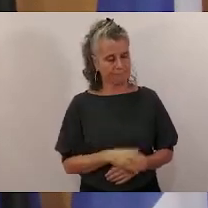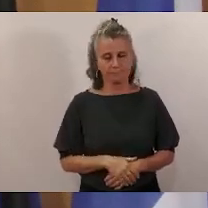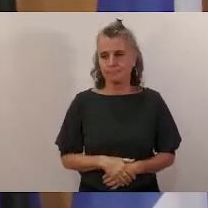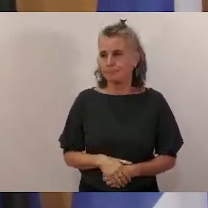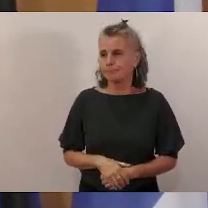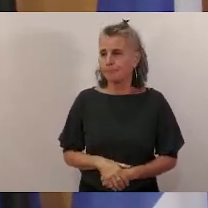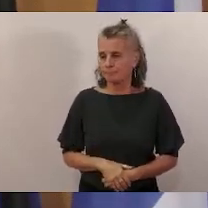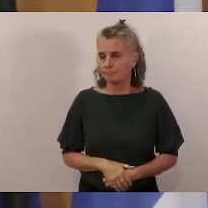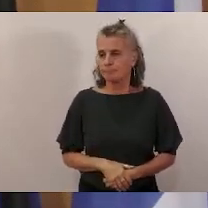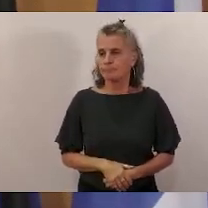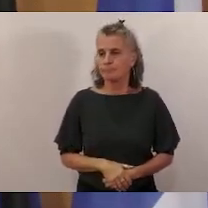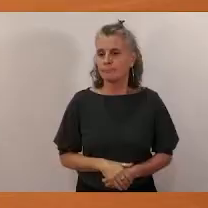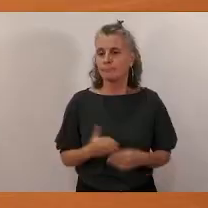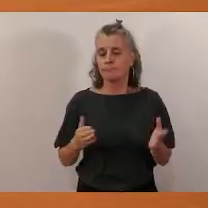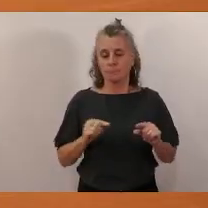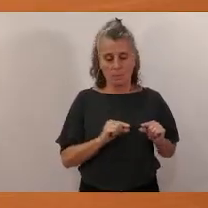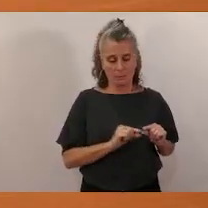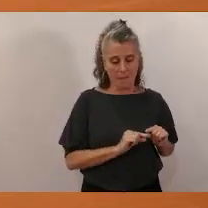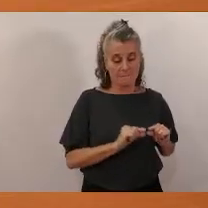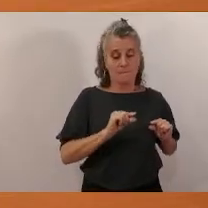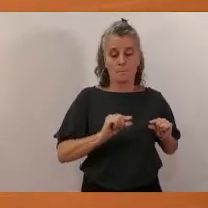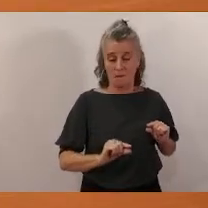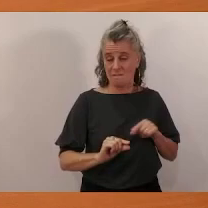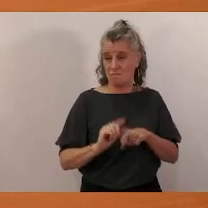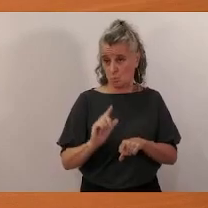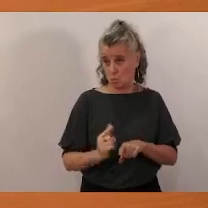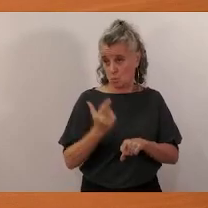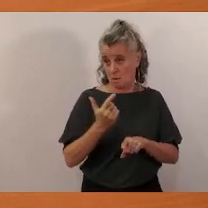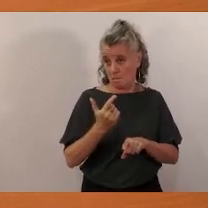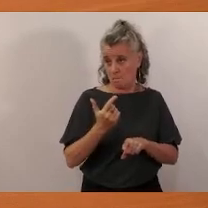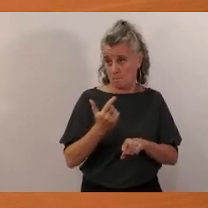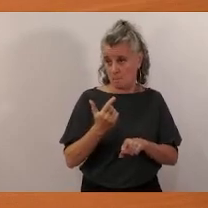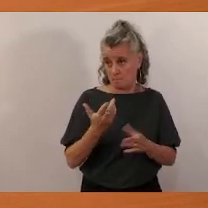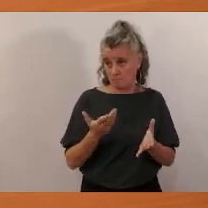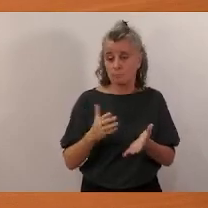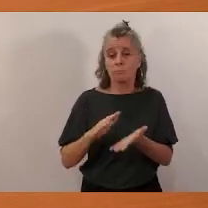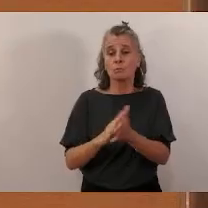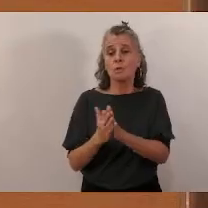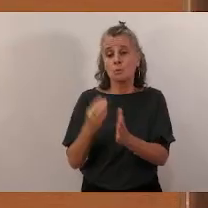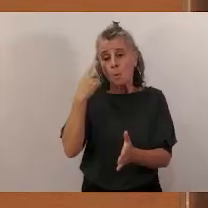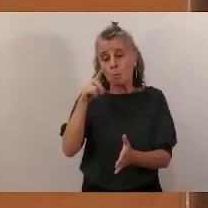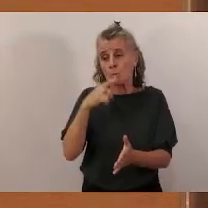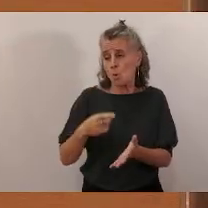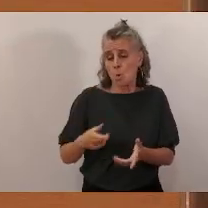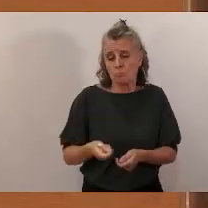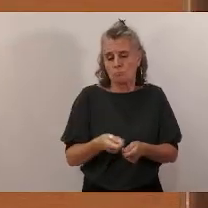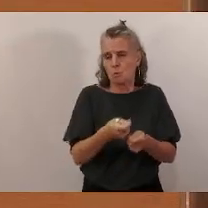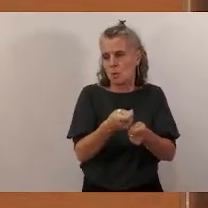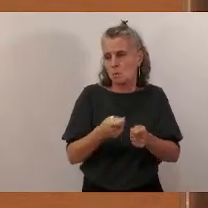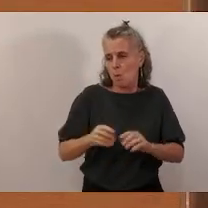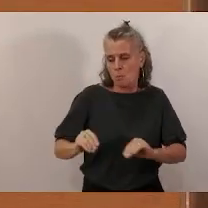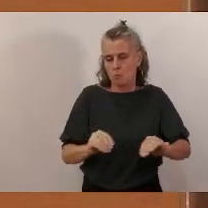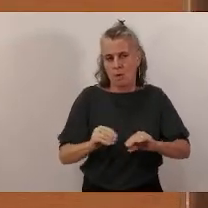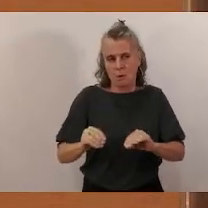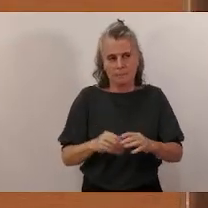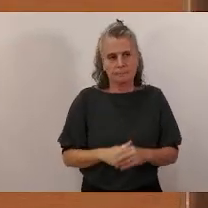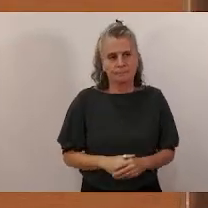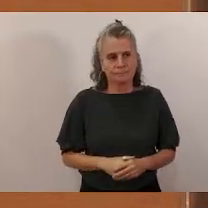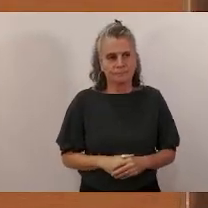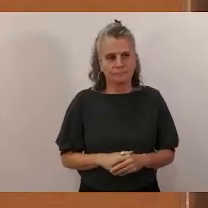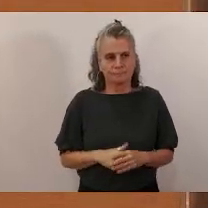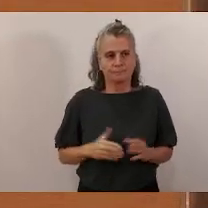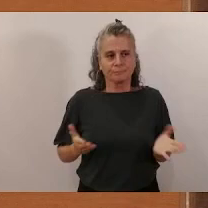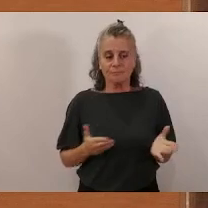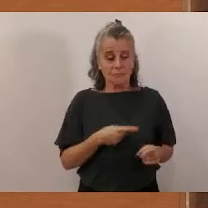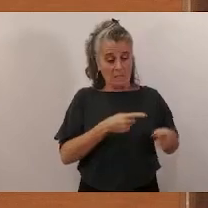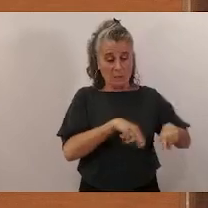Alors, c'est la deuxième répartition pour des subventions à des associations en faveur de l'éducation populaire. Et il y a eu un